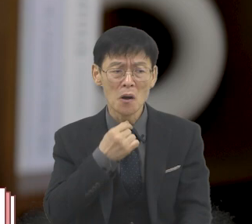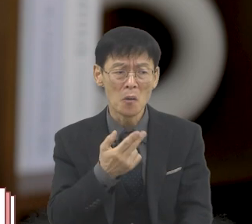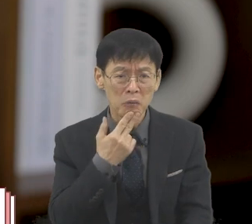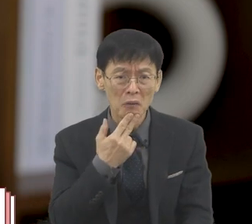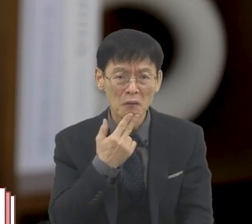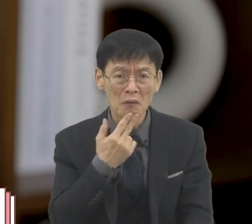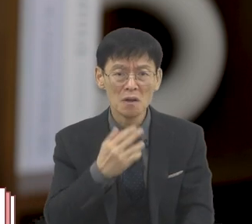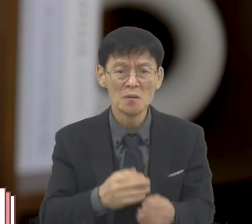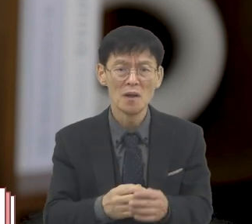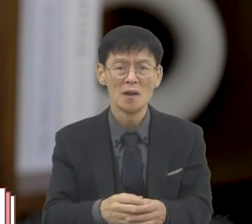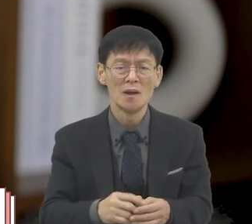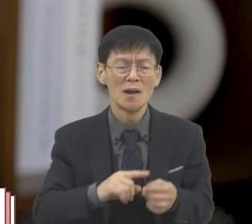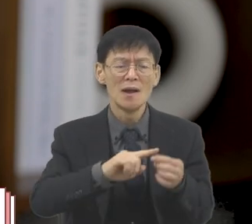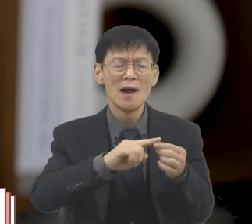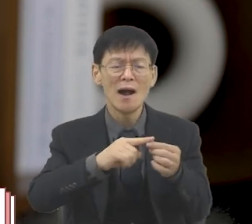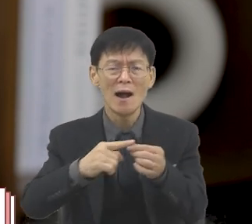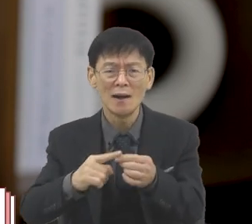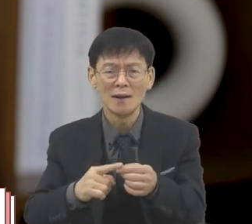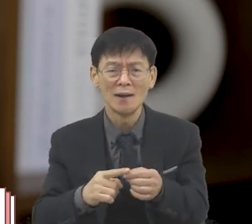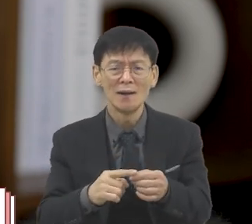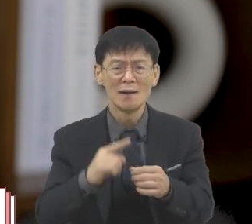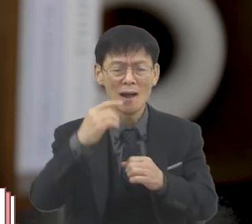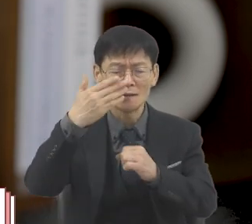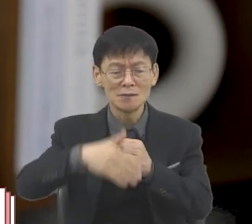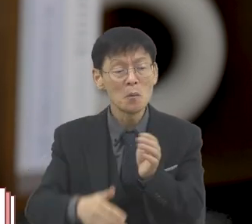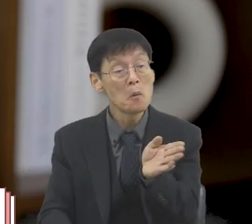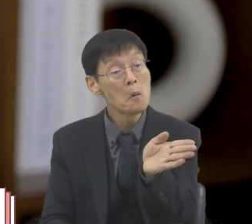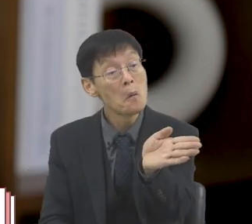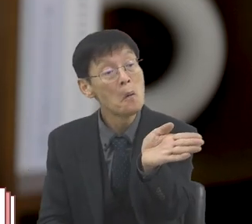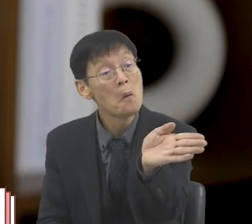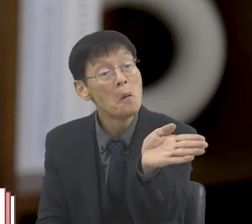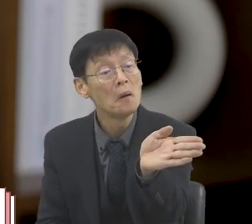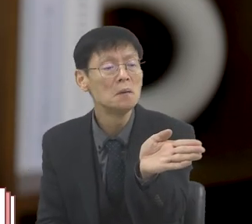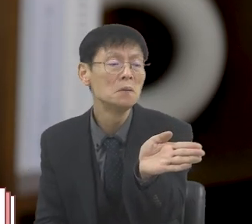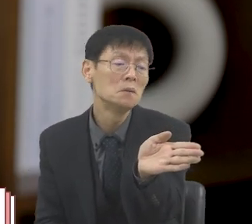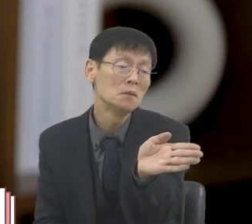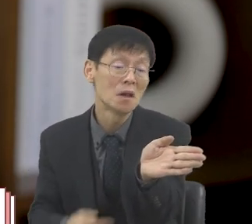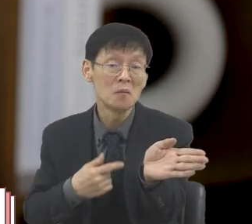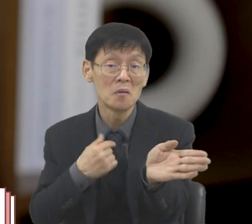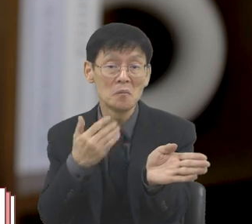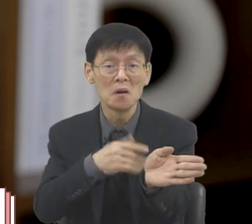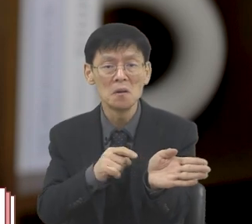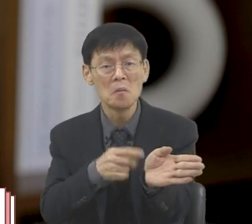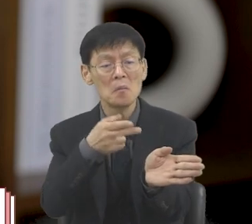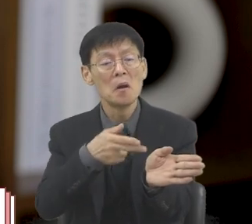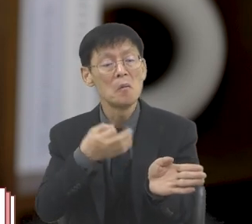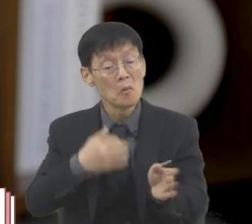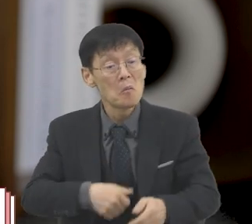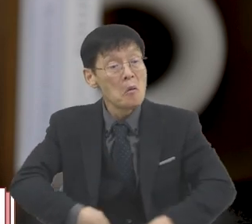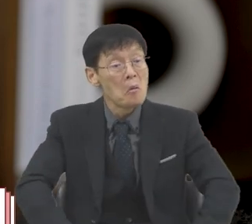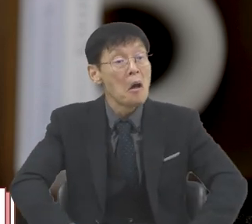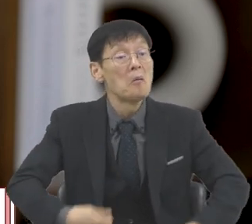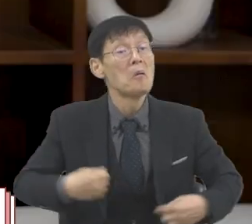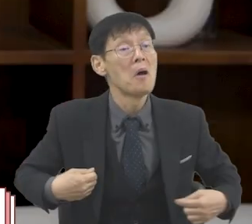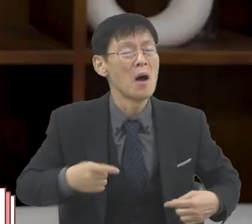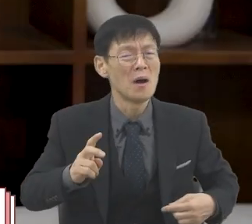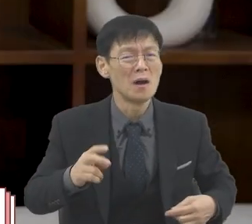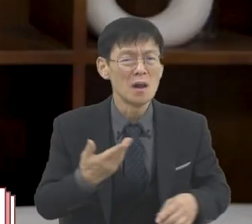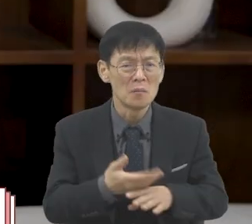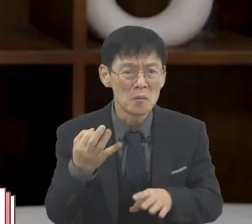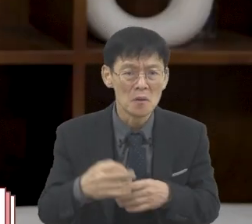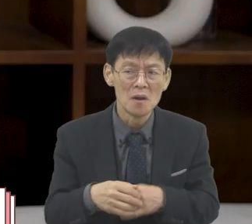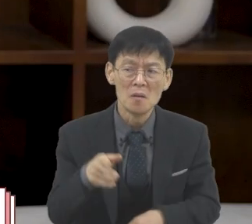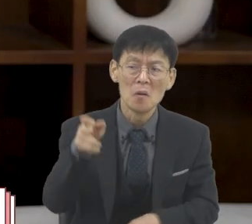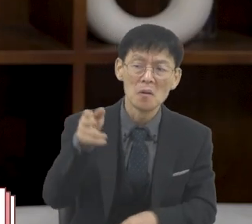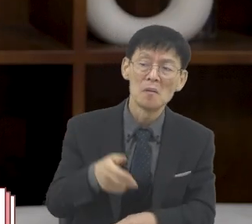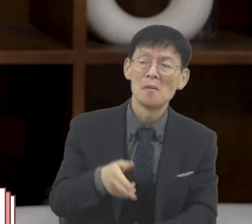다른 사람은 원하지 않는데 음란한 글이나 사진 등을 보여주고 자신의 몸의 특정 부위를 보여준다거나 다른